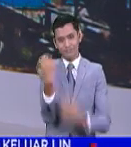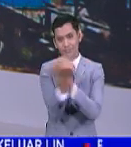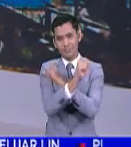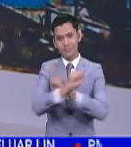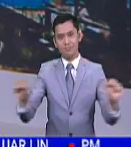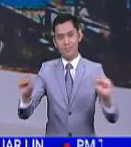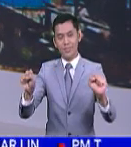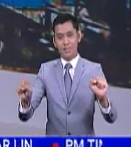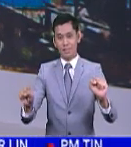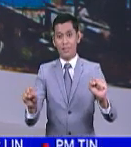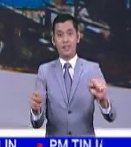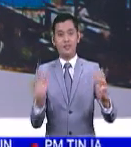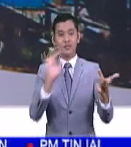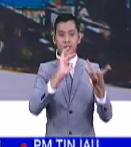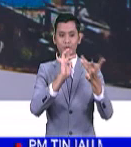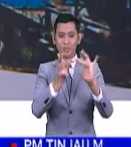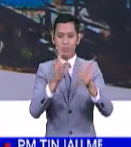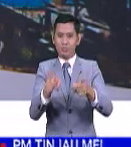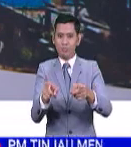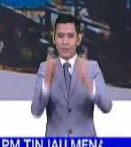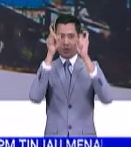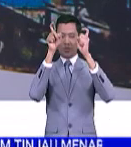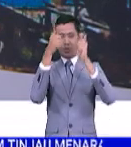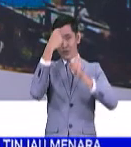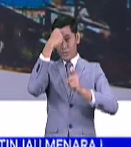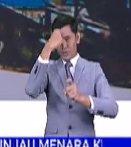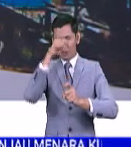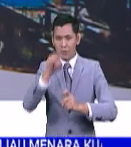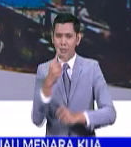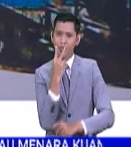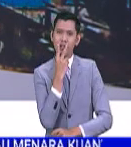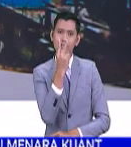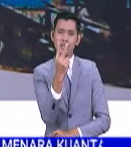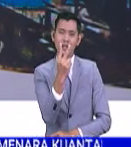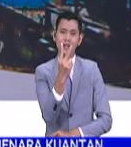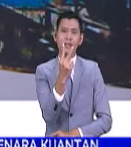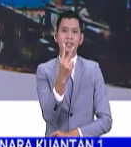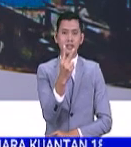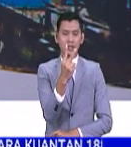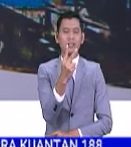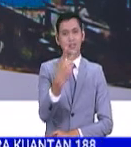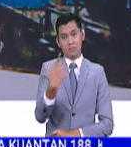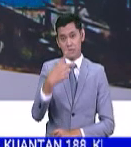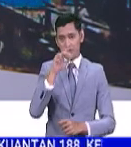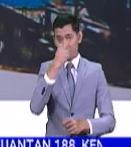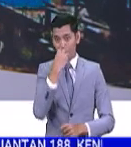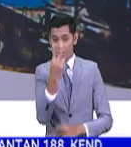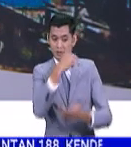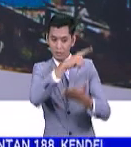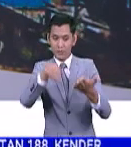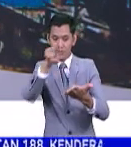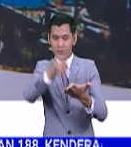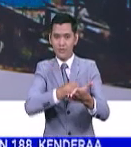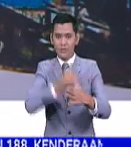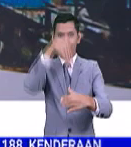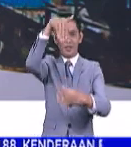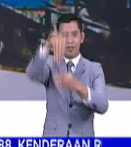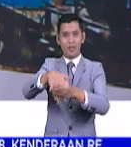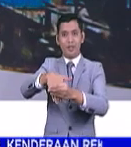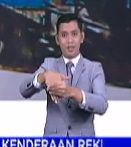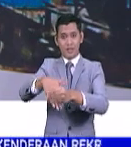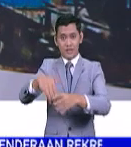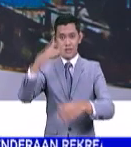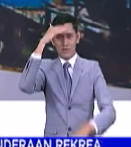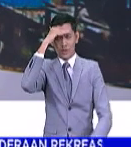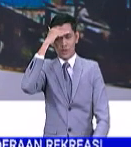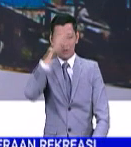menyediakan capaian internet berkelajuan tinggi bagi melicinkan PRU Dun Johor. Menteri Komunikasi dan Multimedia Tan Sri